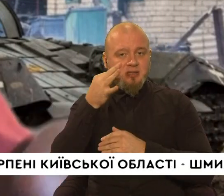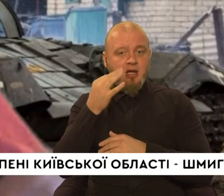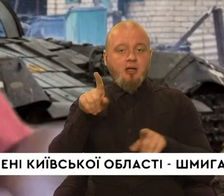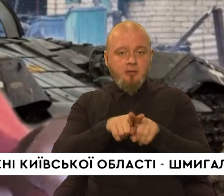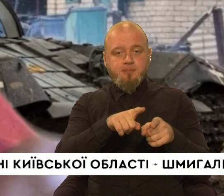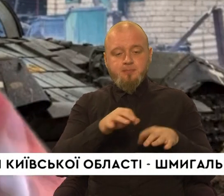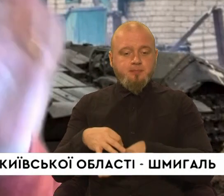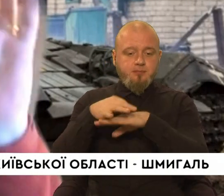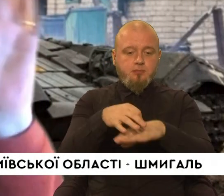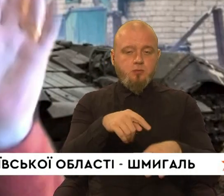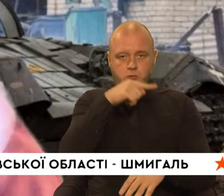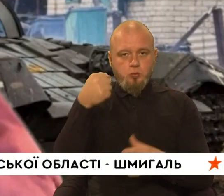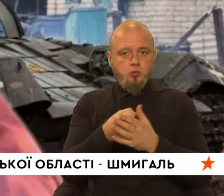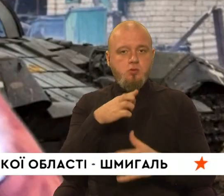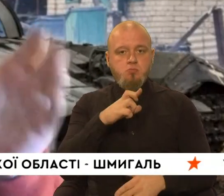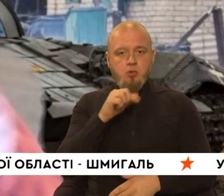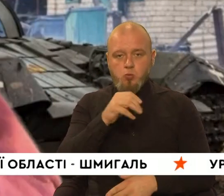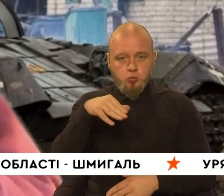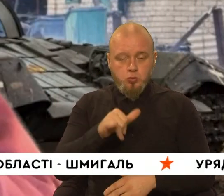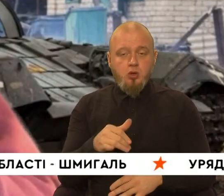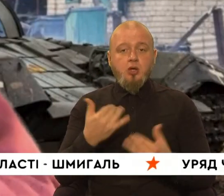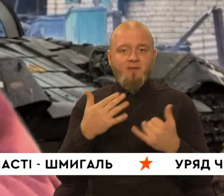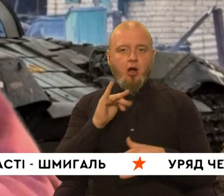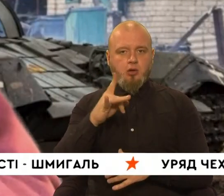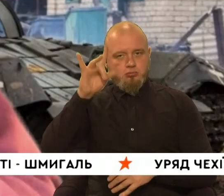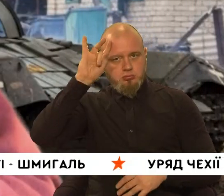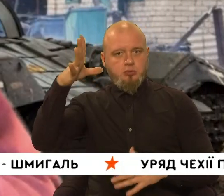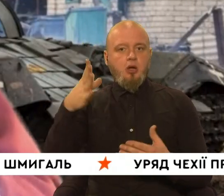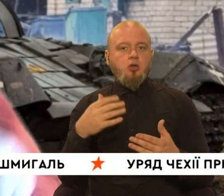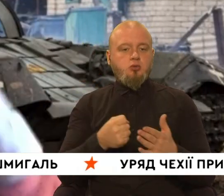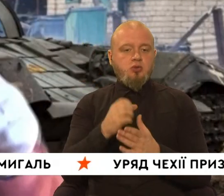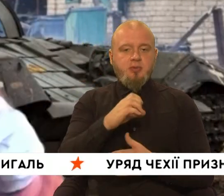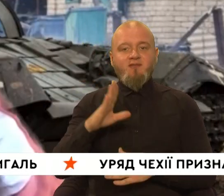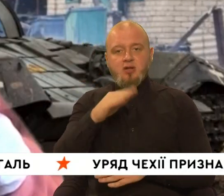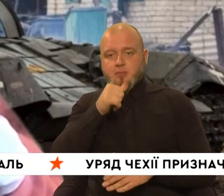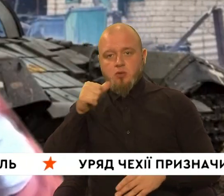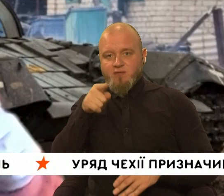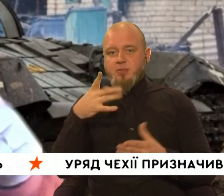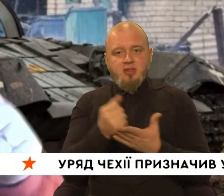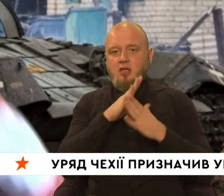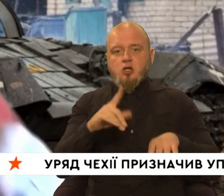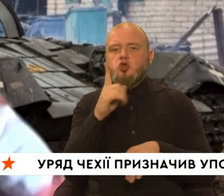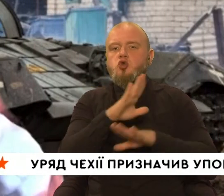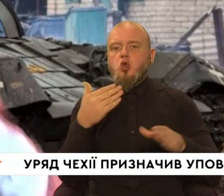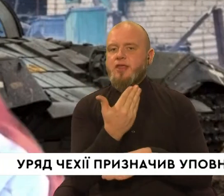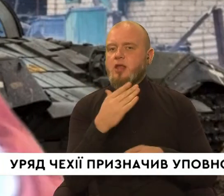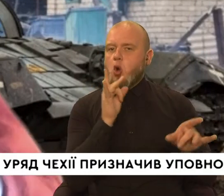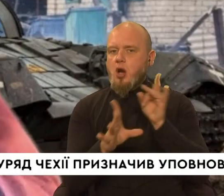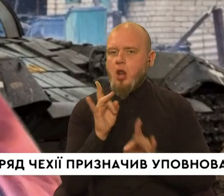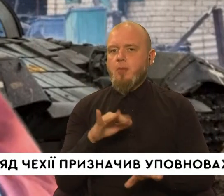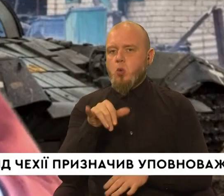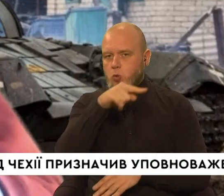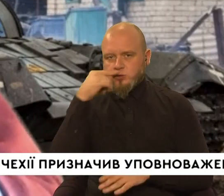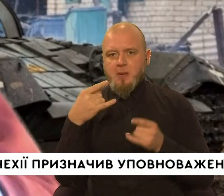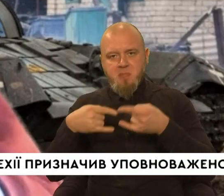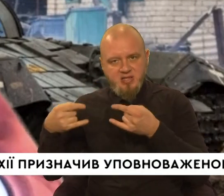привело Росію до Бахмута. Тепер Вагнер знаменитий, бо до серпня-вересня минулого року ви б не знайшли жодної їхньої реклами у